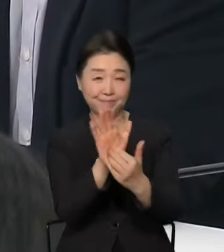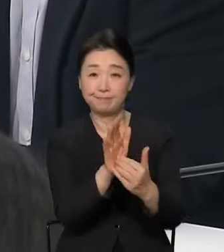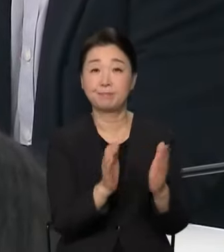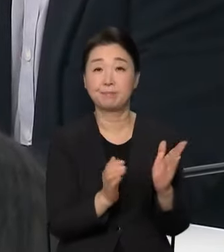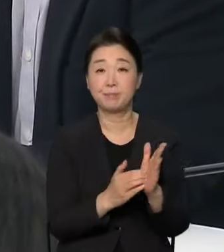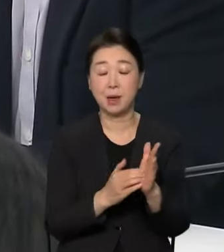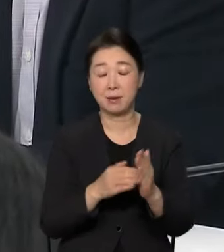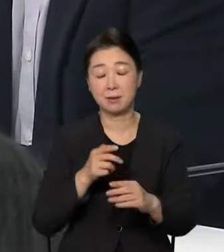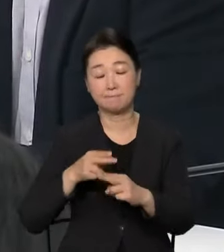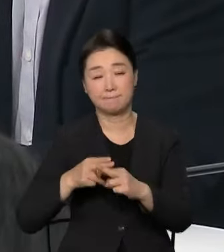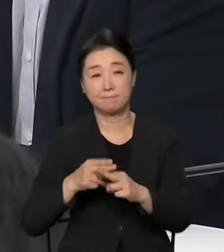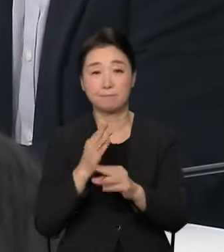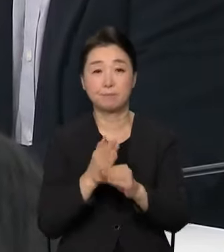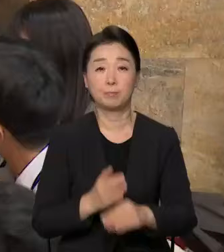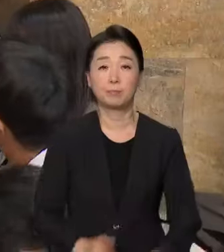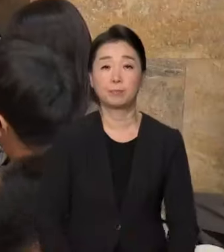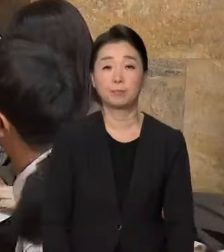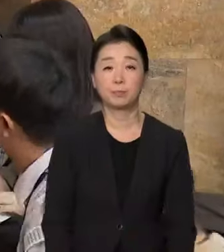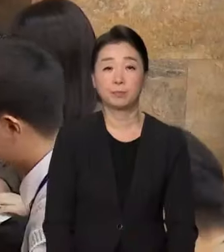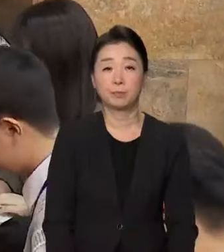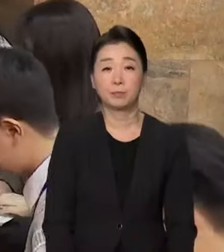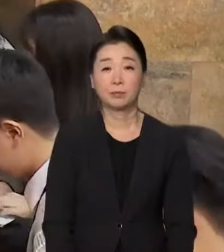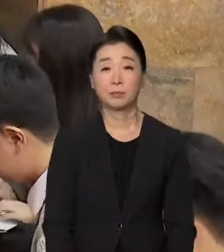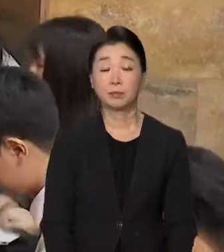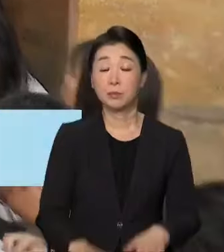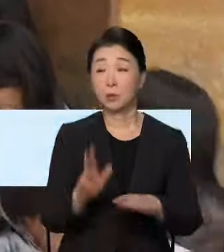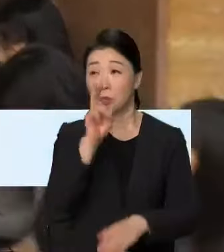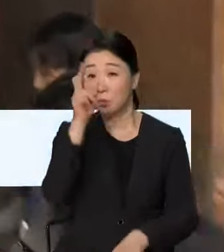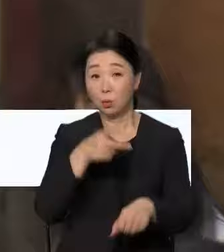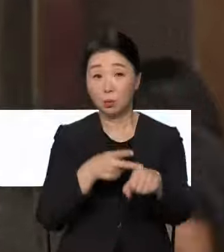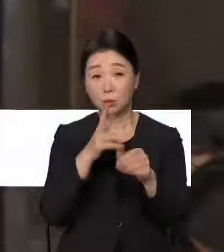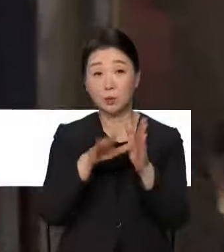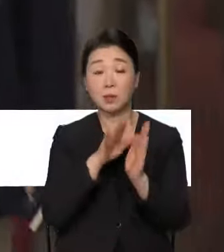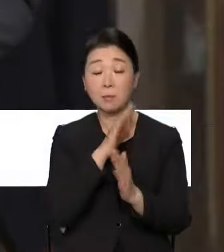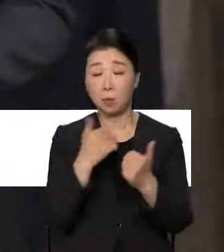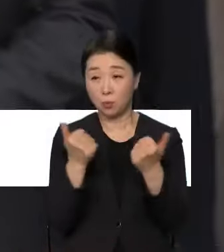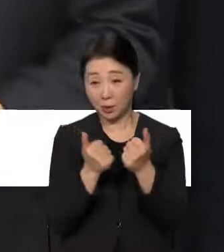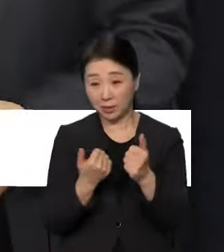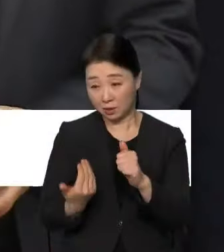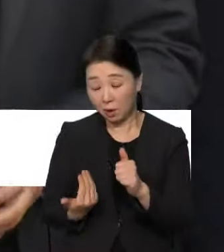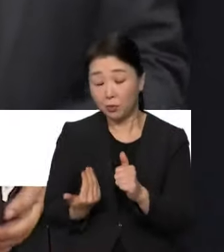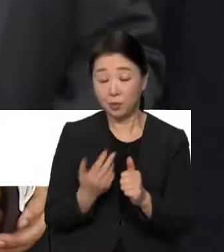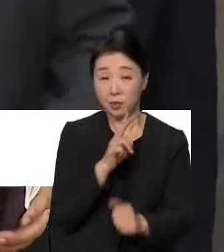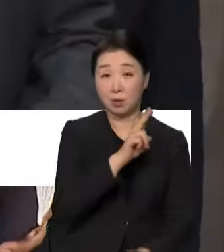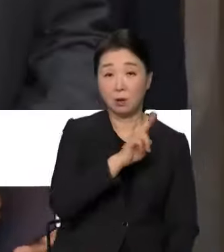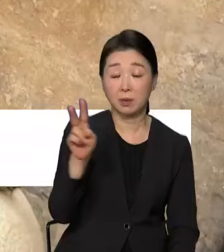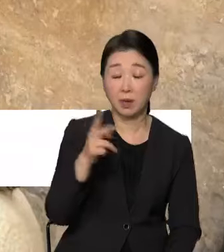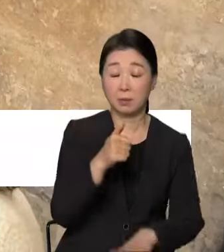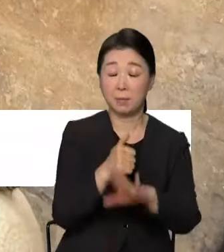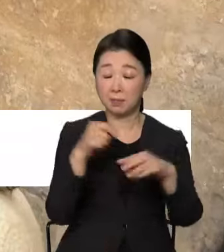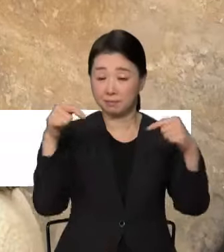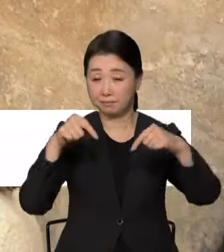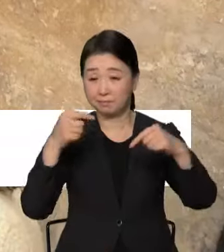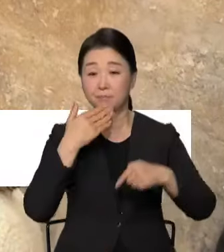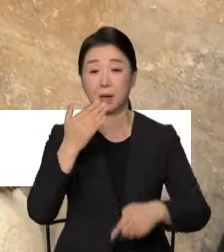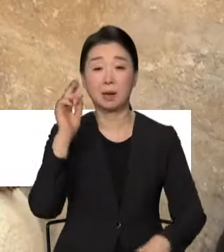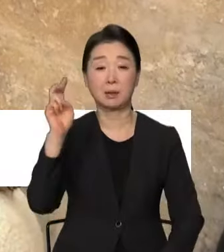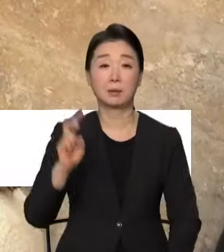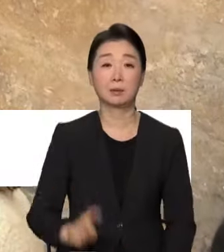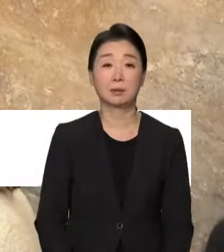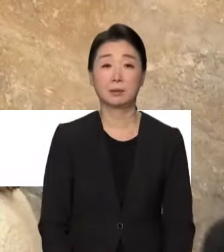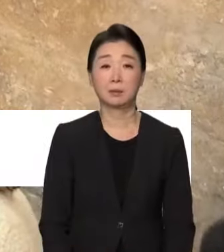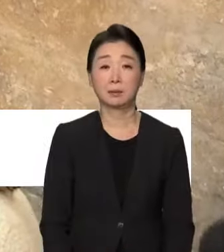강경한 태도를 고수하고 있습니다. 다만 오늘 오후 2시 본회의 전까지 여야 간 막판 협상 가능성도